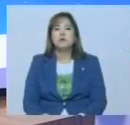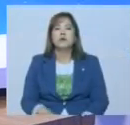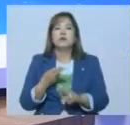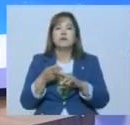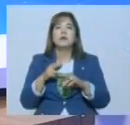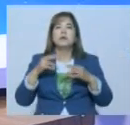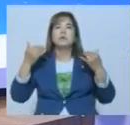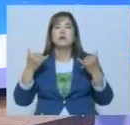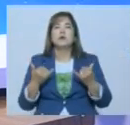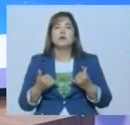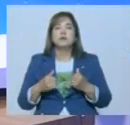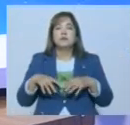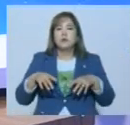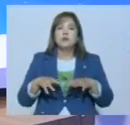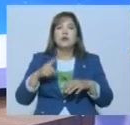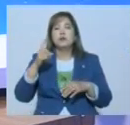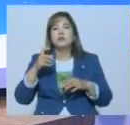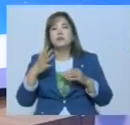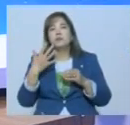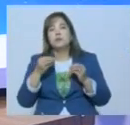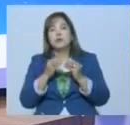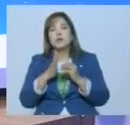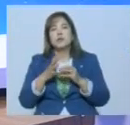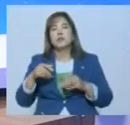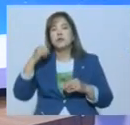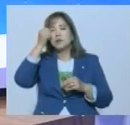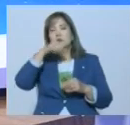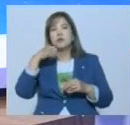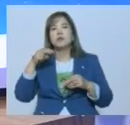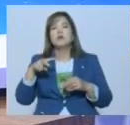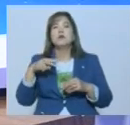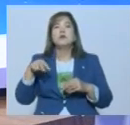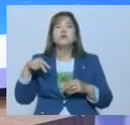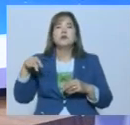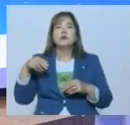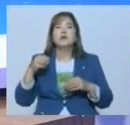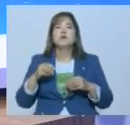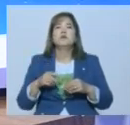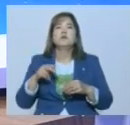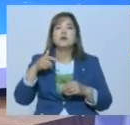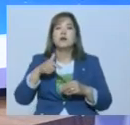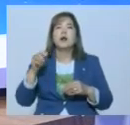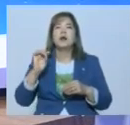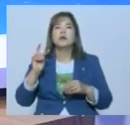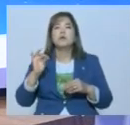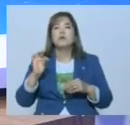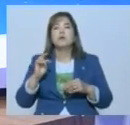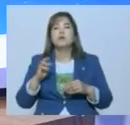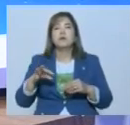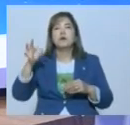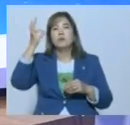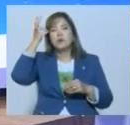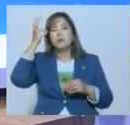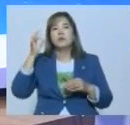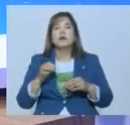В этом году исполняется 115 лет со дня рождения народного артиста Казахстана, лауреата государственной премии Гарифулла Хурмагалиева. В память о